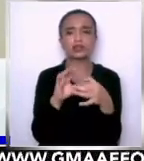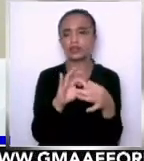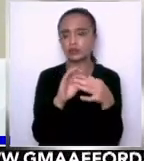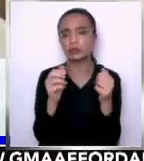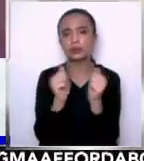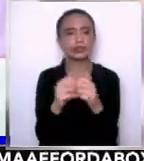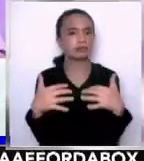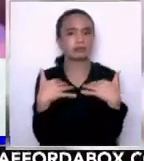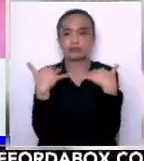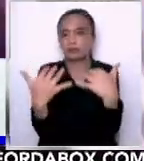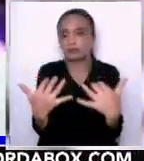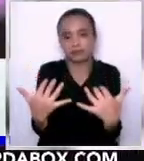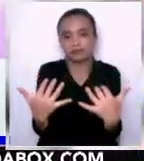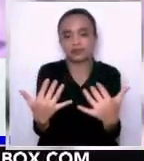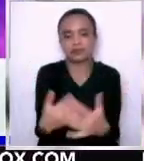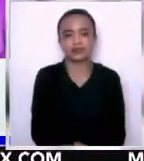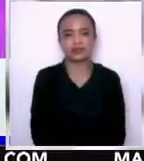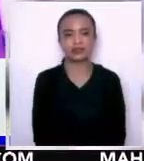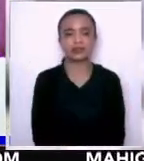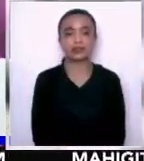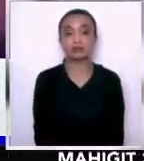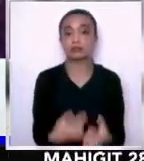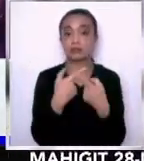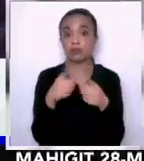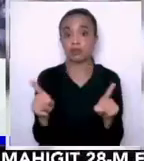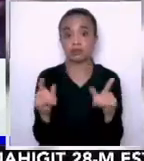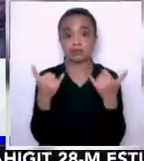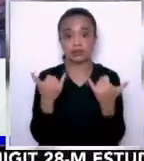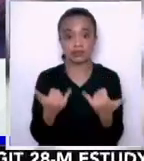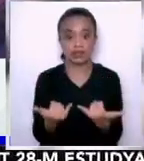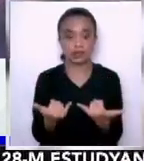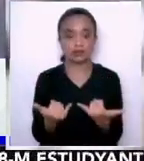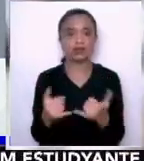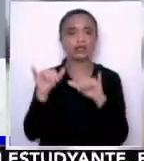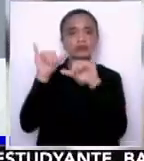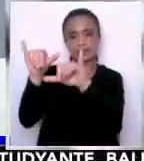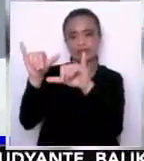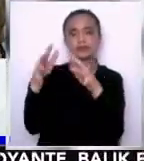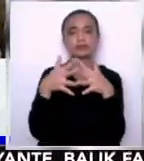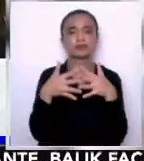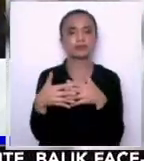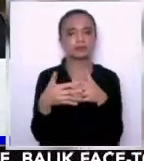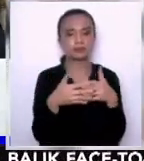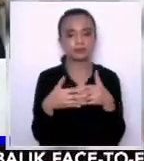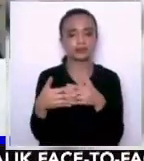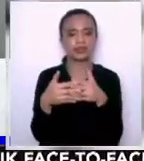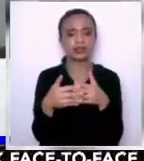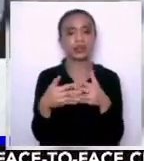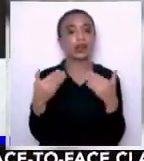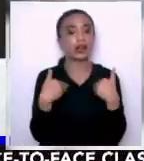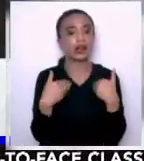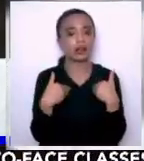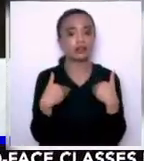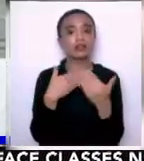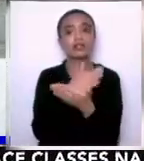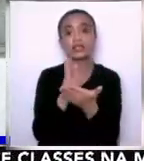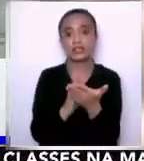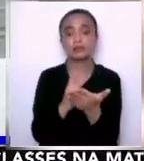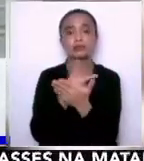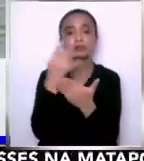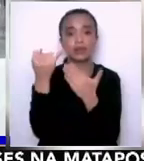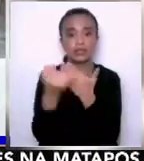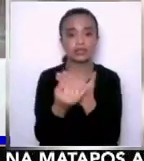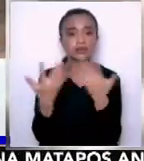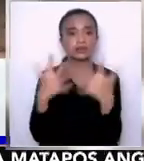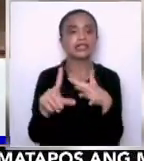that rapport. Pero sa ngayon, mamamalagi muna raw siya sa Amerika. Meron din daw siyang ilang proyekto na nasimulan sa